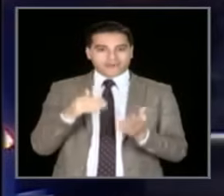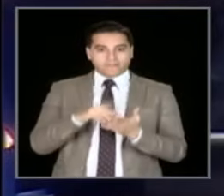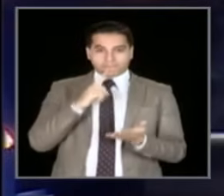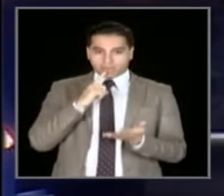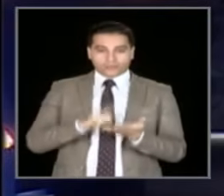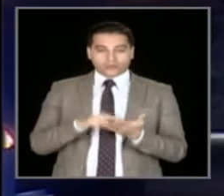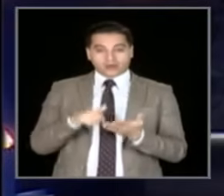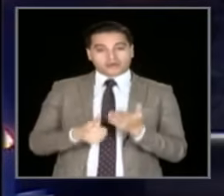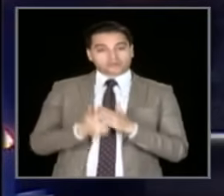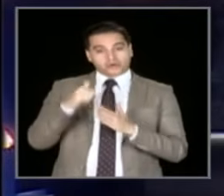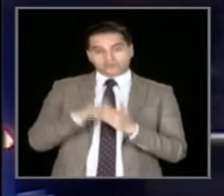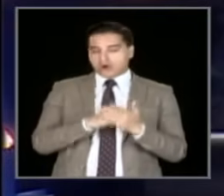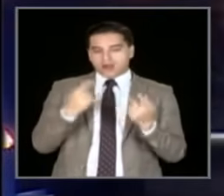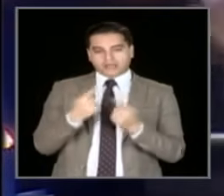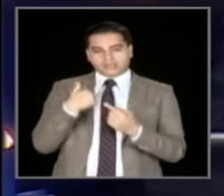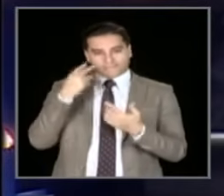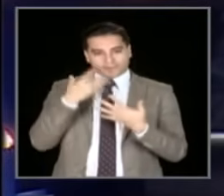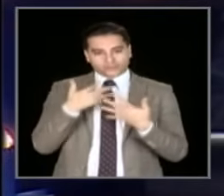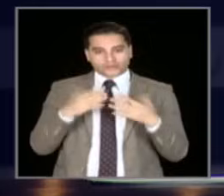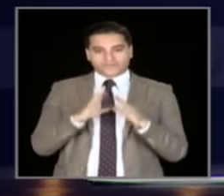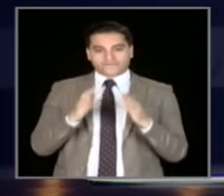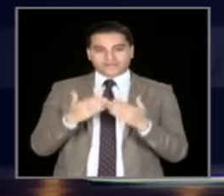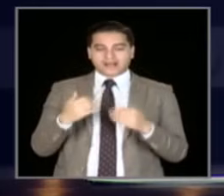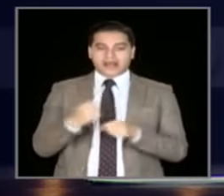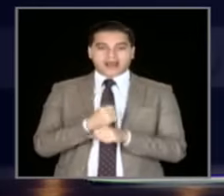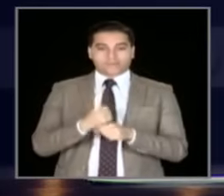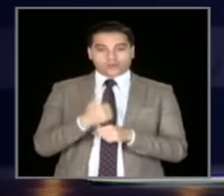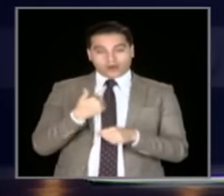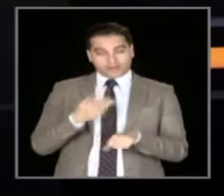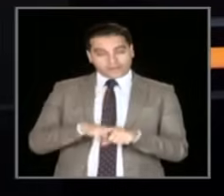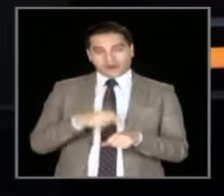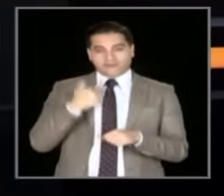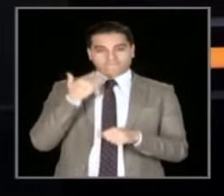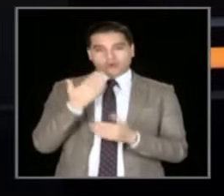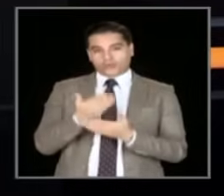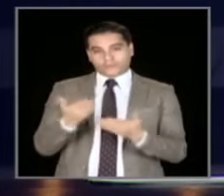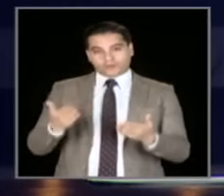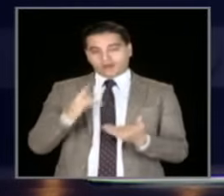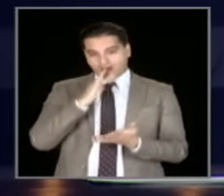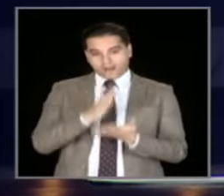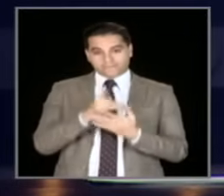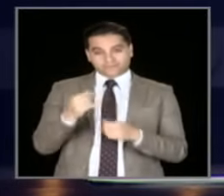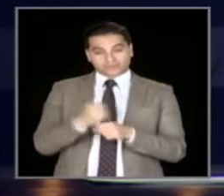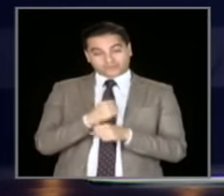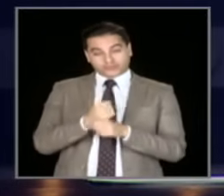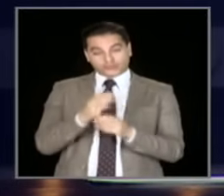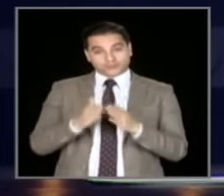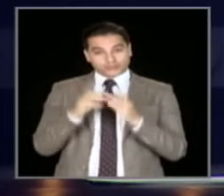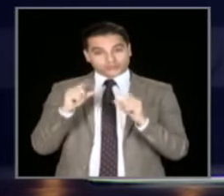كانت النتيجة النهاردة أنا يعني مبسوط بالفريق عمله. وانا كمان الحقيقه فخور بيكم، ما كنتش متوقع ان جامعه